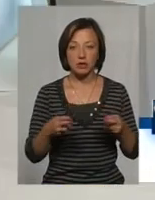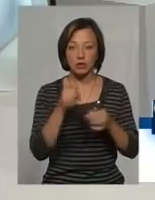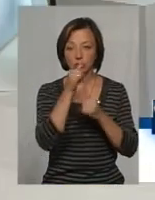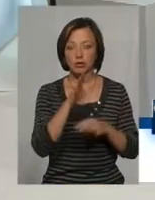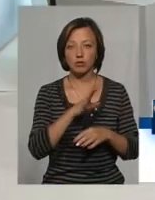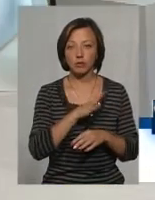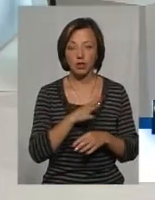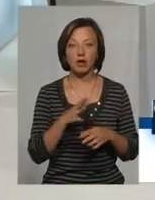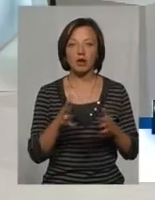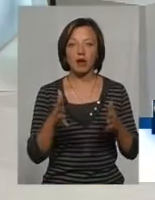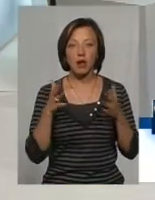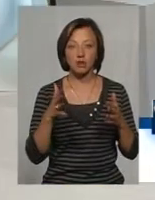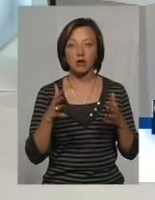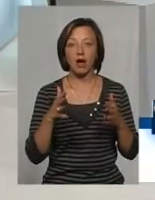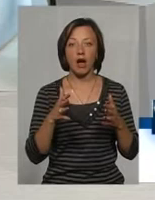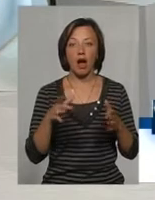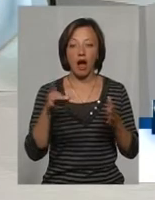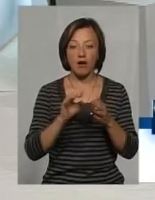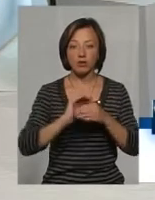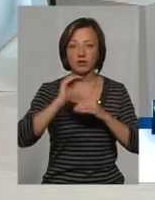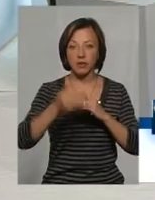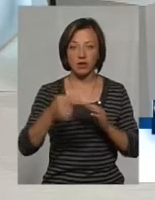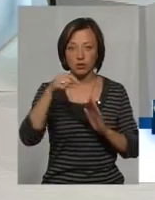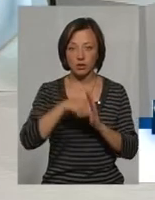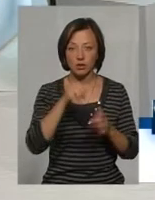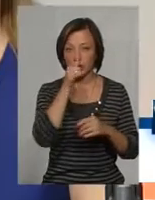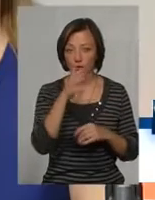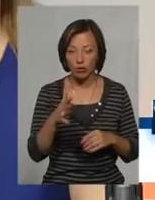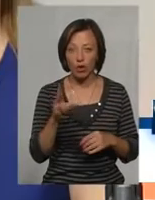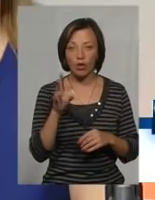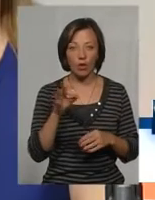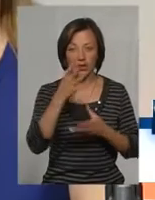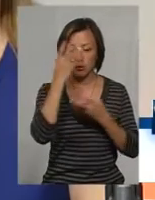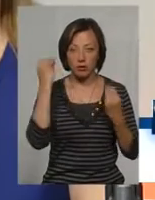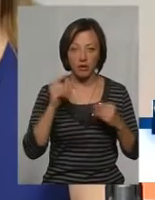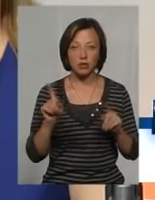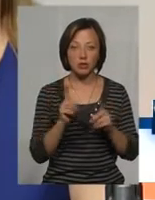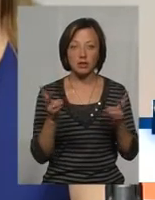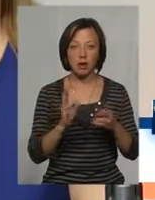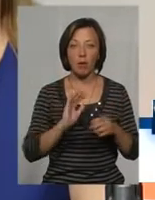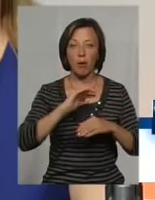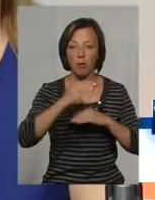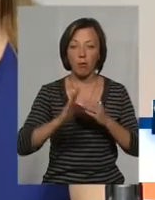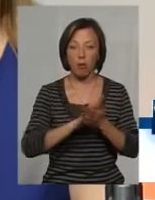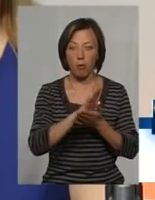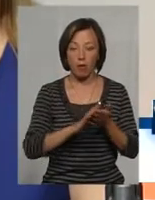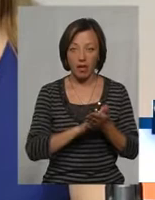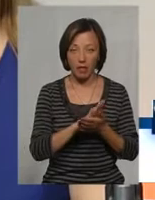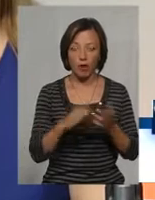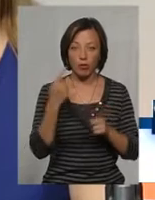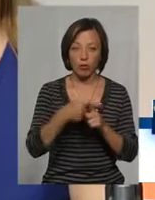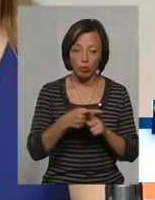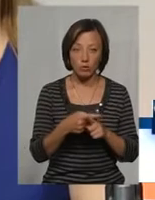може бути ясно, що кавун зверху, внутрі не може знаходитись сальмонелла. Але не забувати про те, що його треба помити, плюс він мав